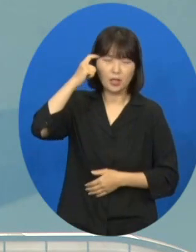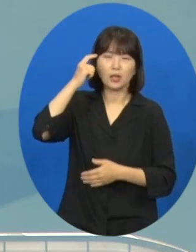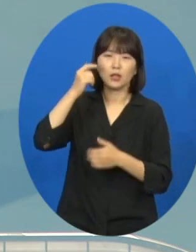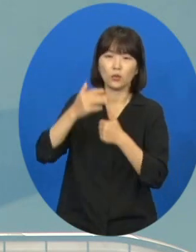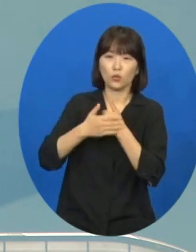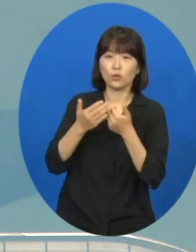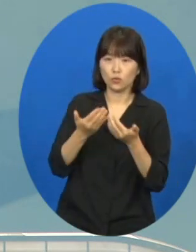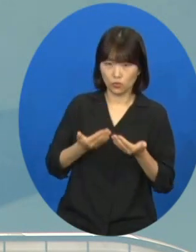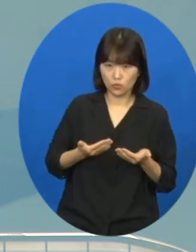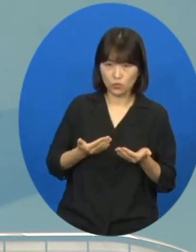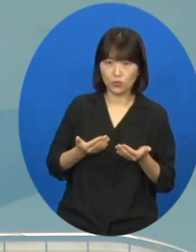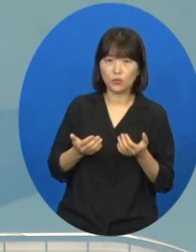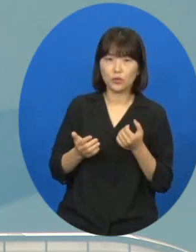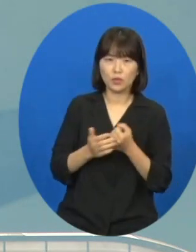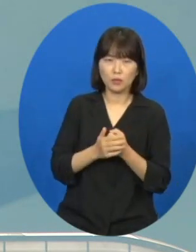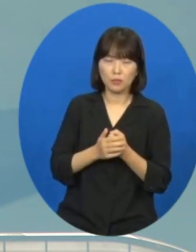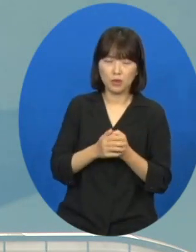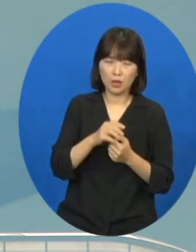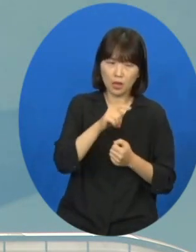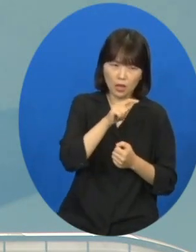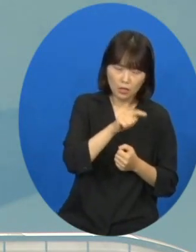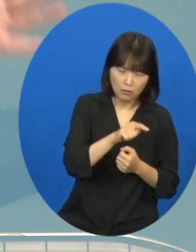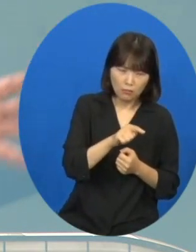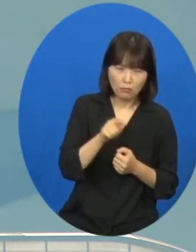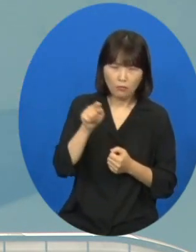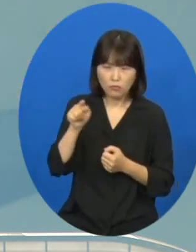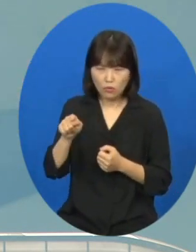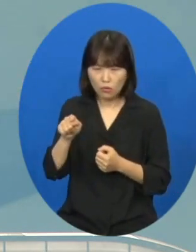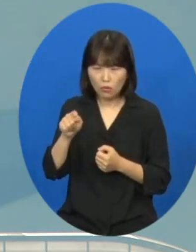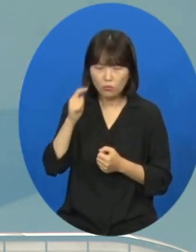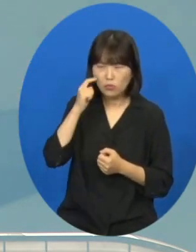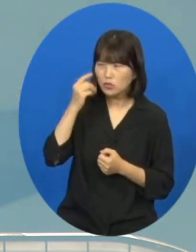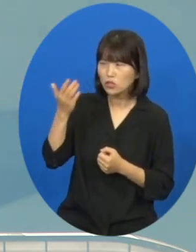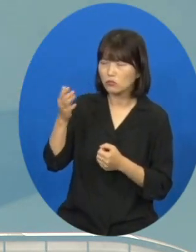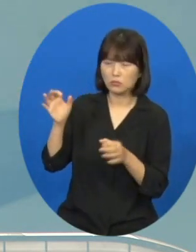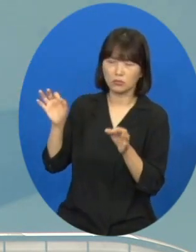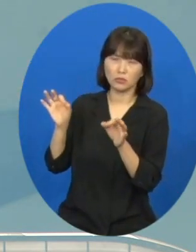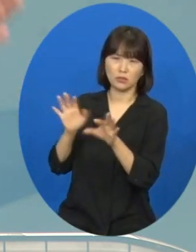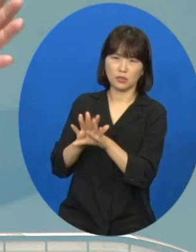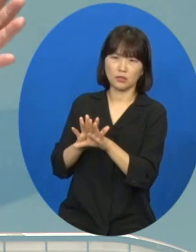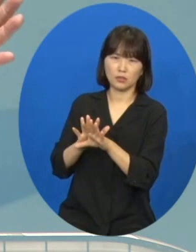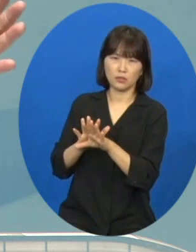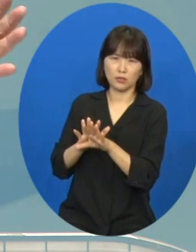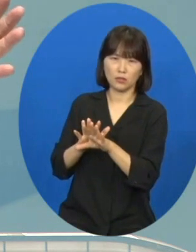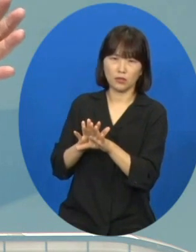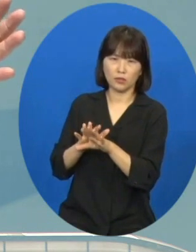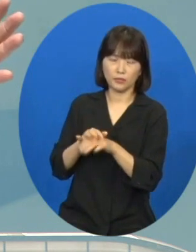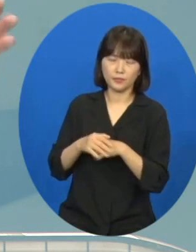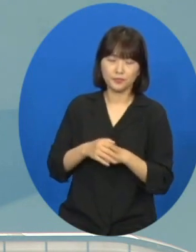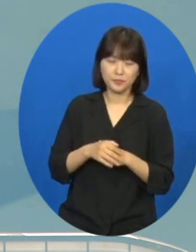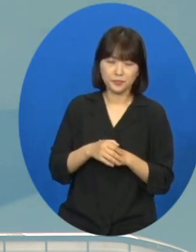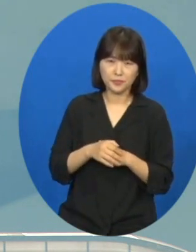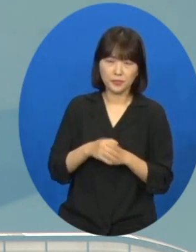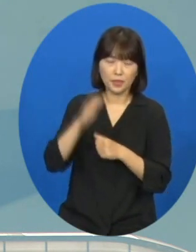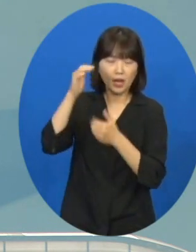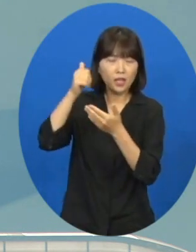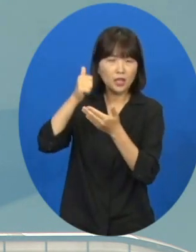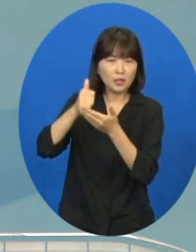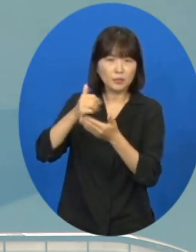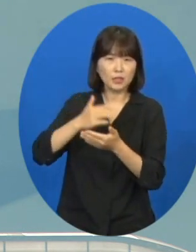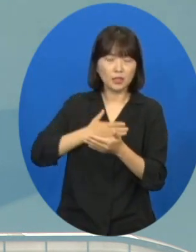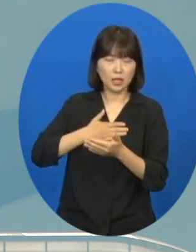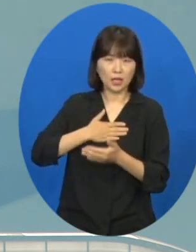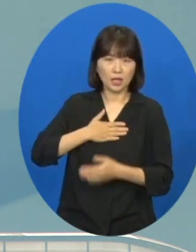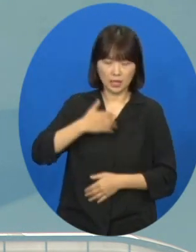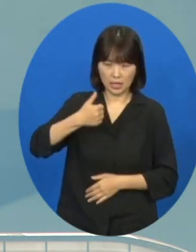그러니까 이렇게 해야 돼요, 저렇게 해야 돼요, 아무 질문이 없어졌어요. 그것으로는 충분해요. 하나님이 나를